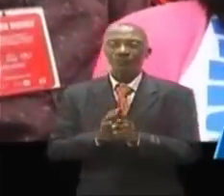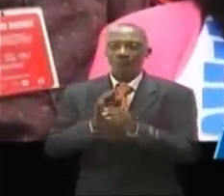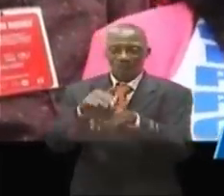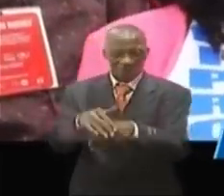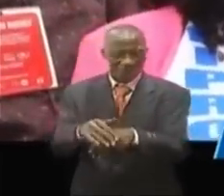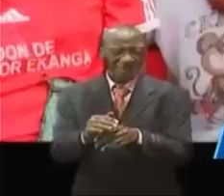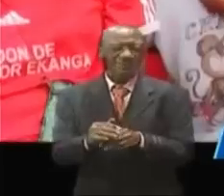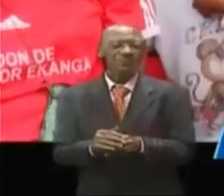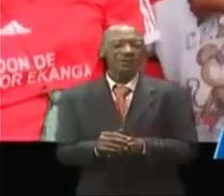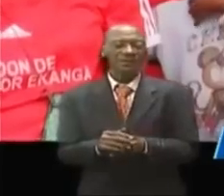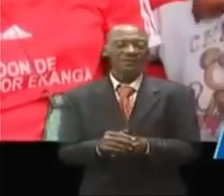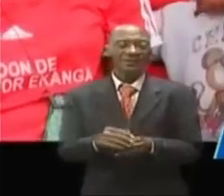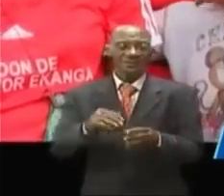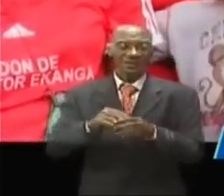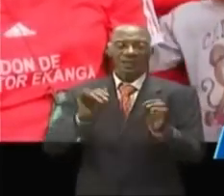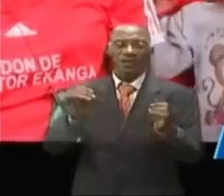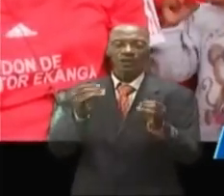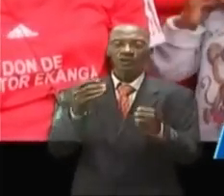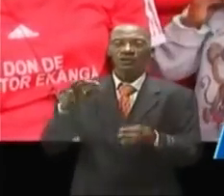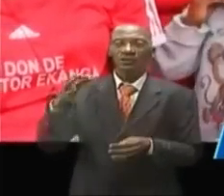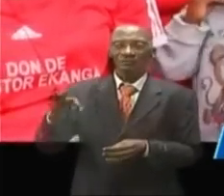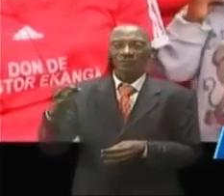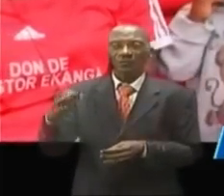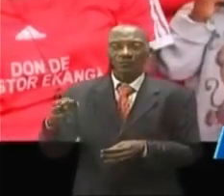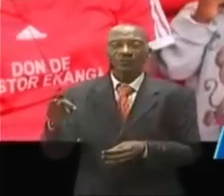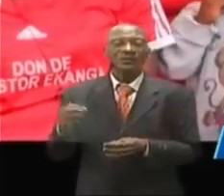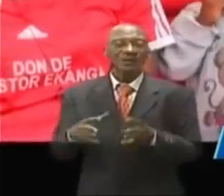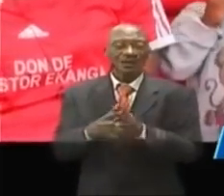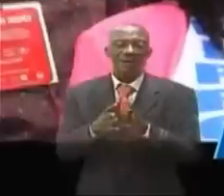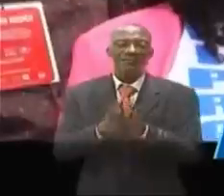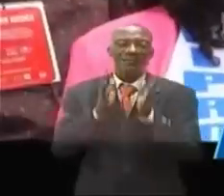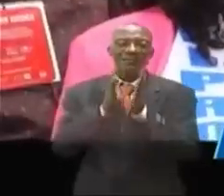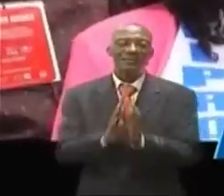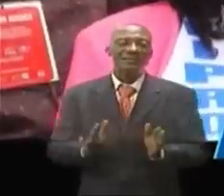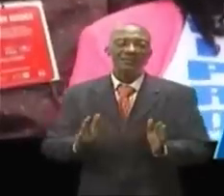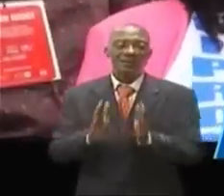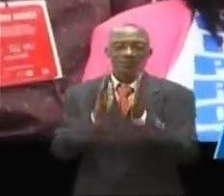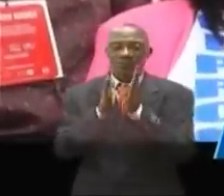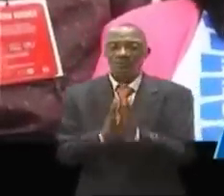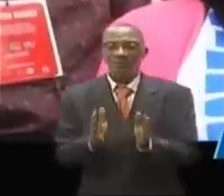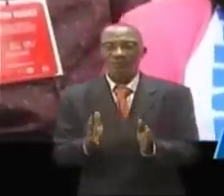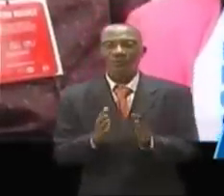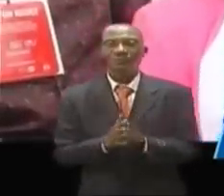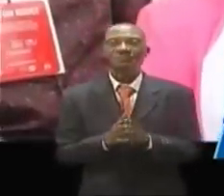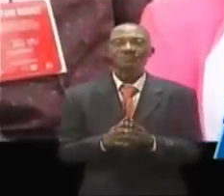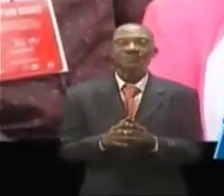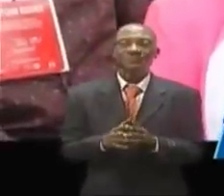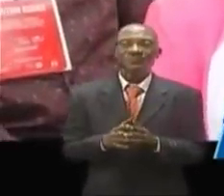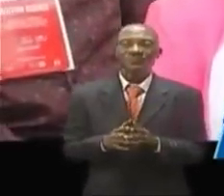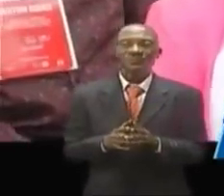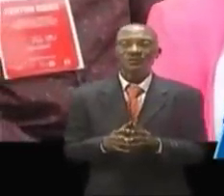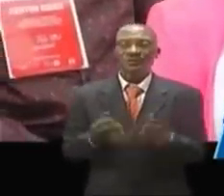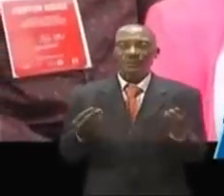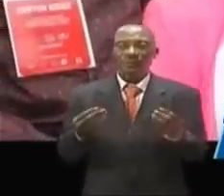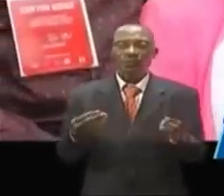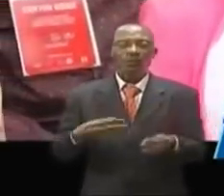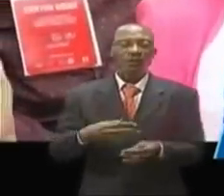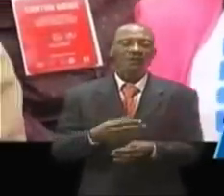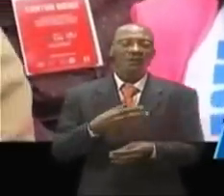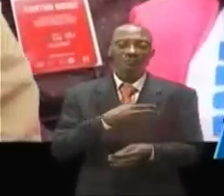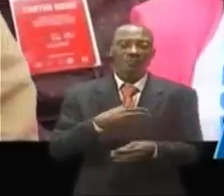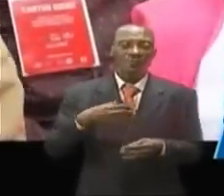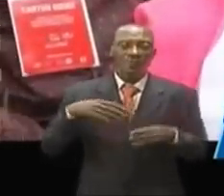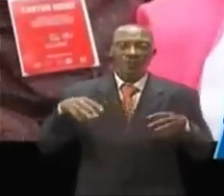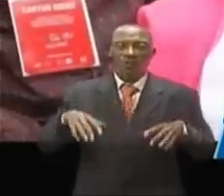public mondial voie c'est quoi le Nzango, la culture du Nzango, ça vient d'où, l'origine du Nzango. Pourquoi est-ce que les mamans congolaises de